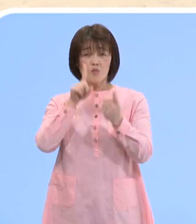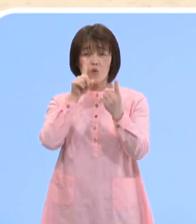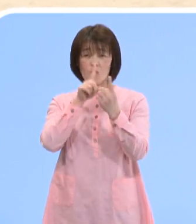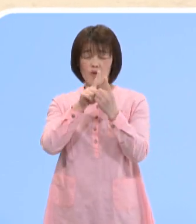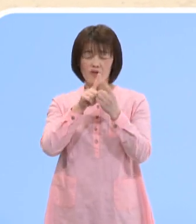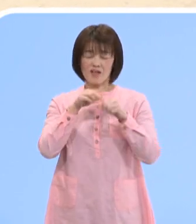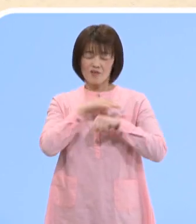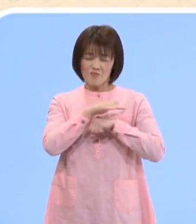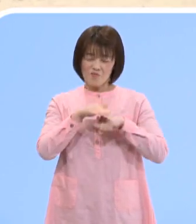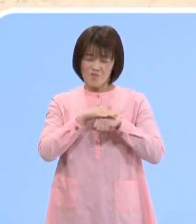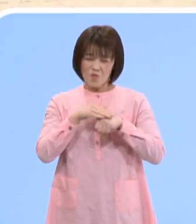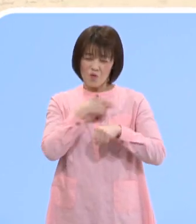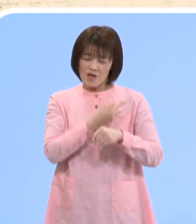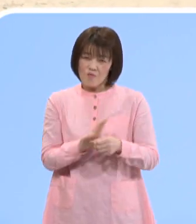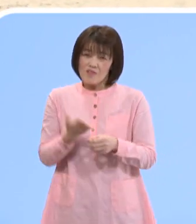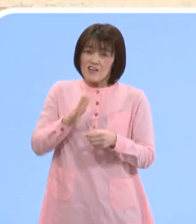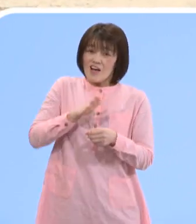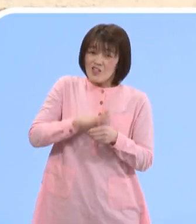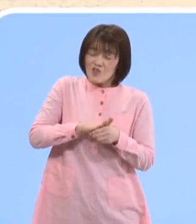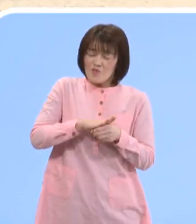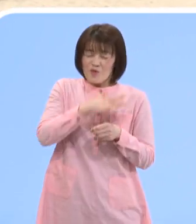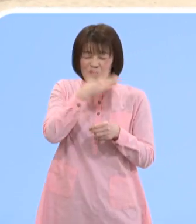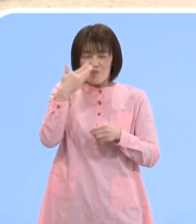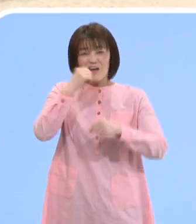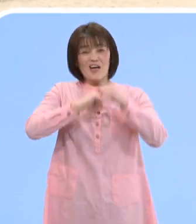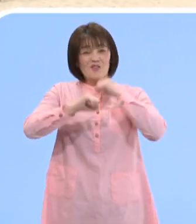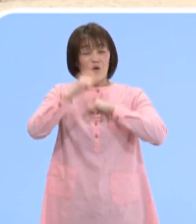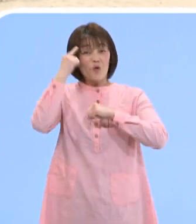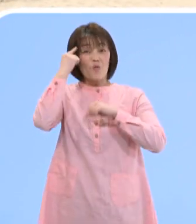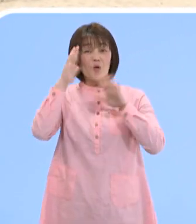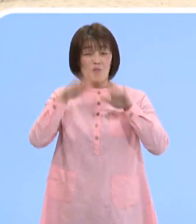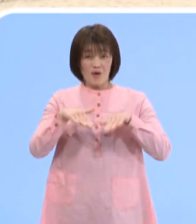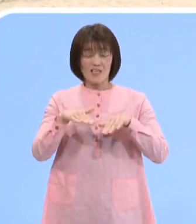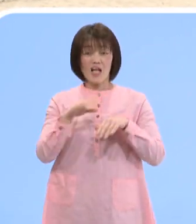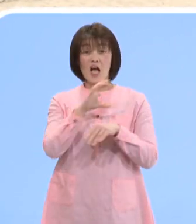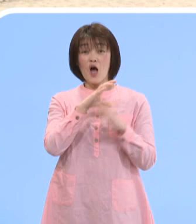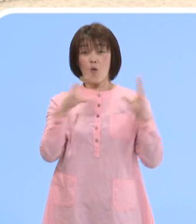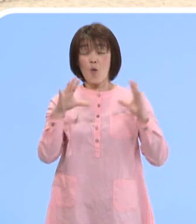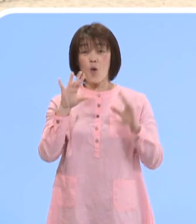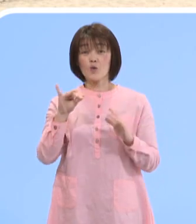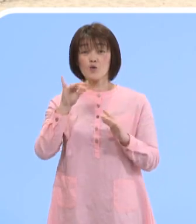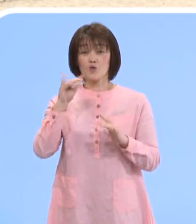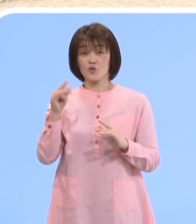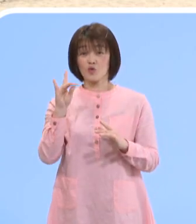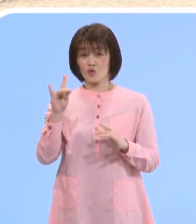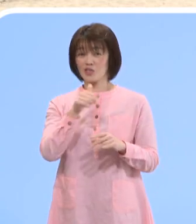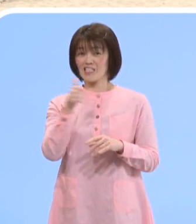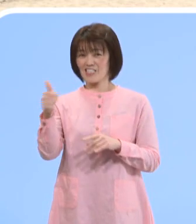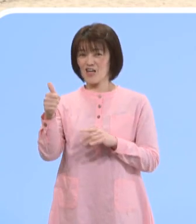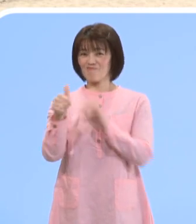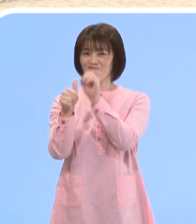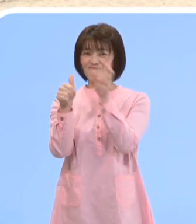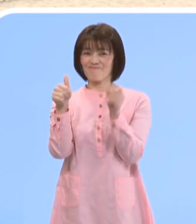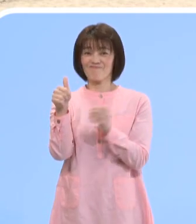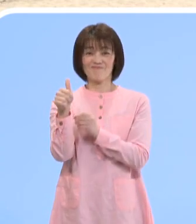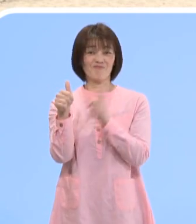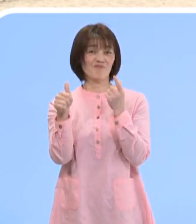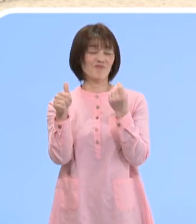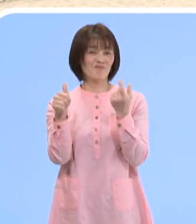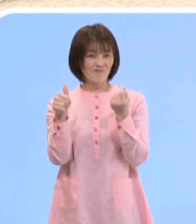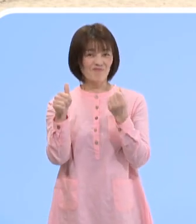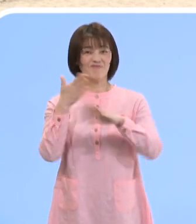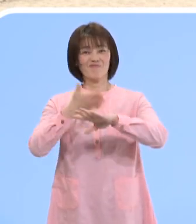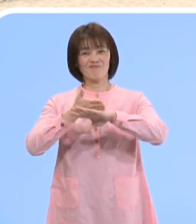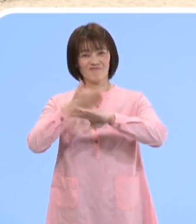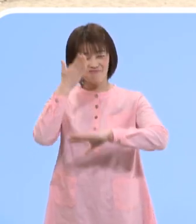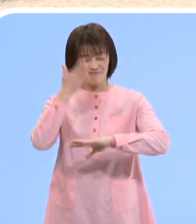する思いがギュッと詰まった、そういう素敵な活動だなと思いました。 大次安孝さん、確かに輝いてらっ